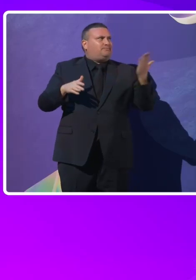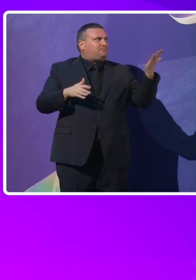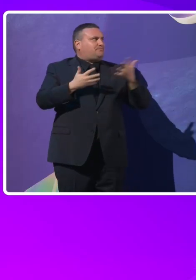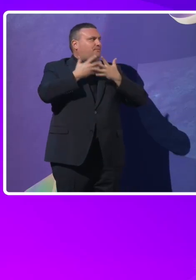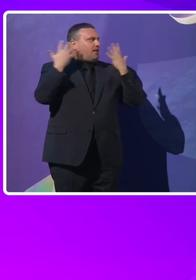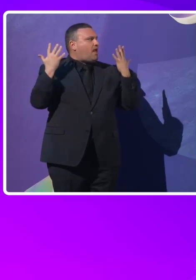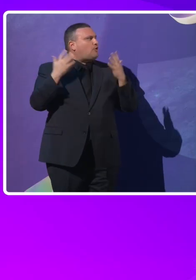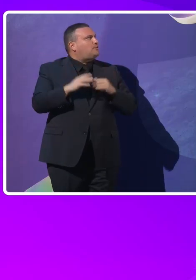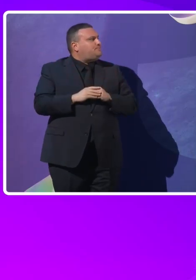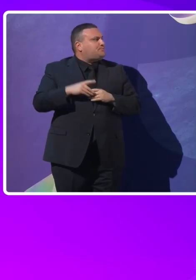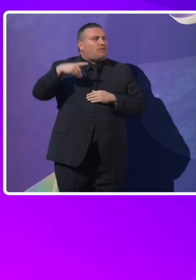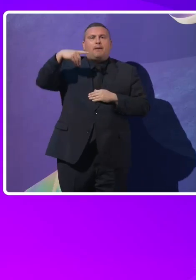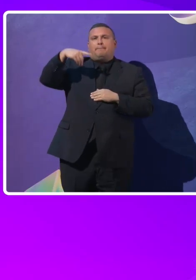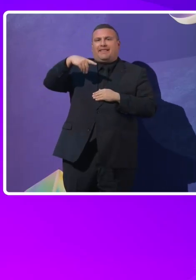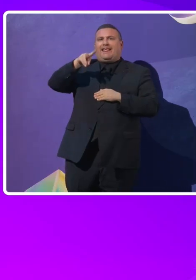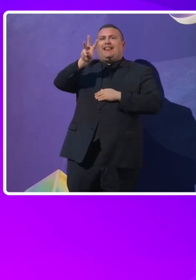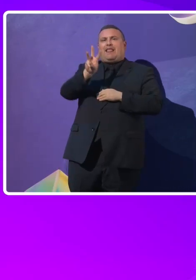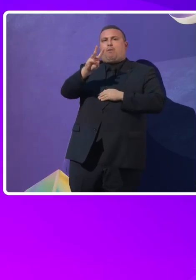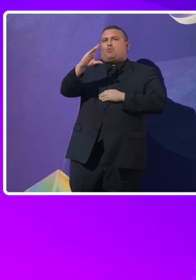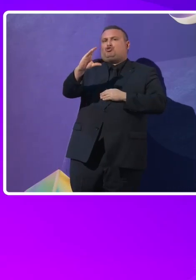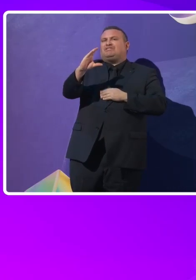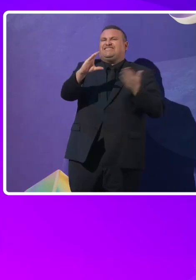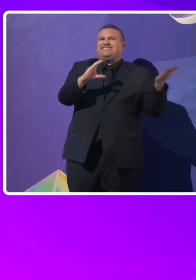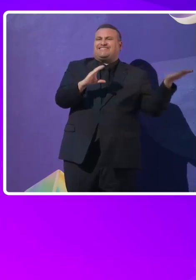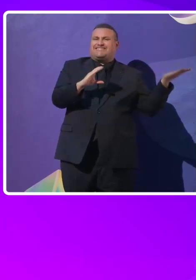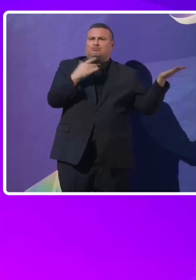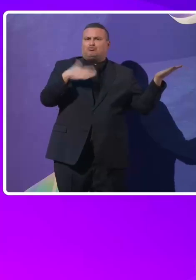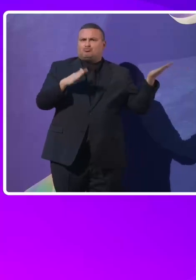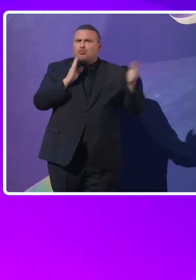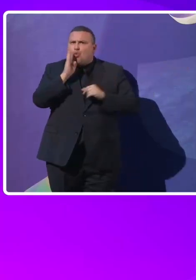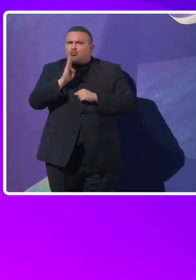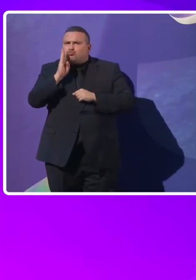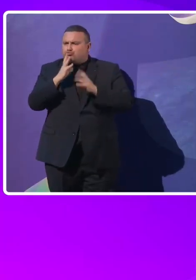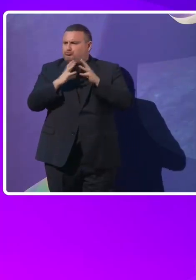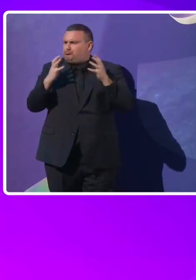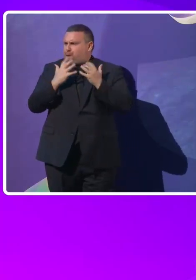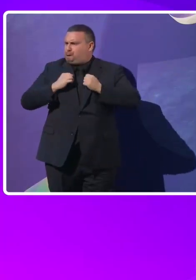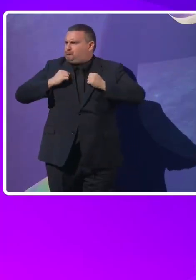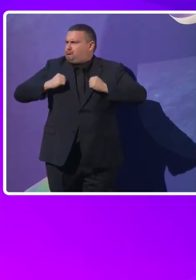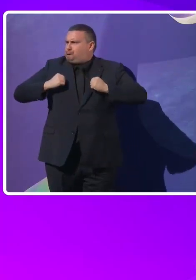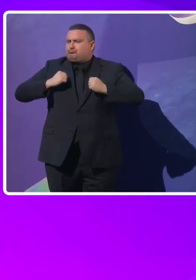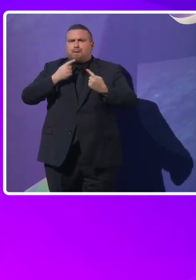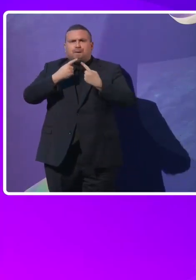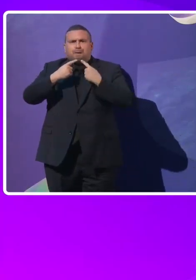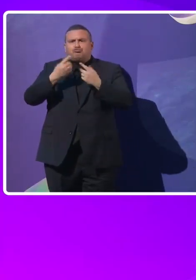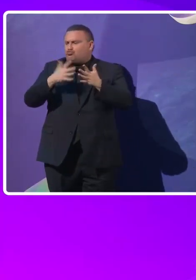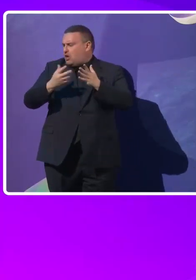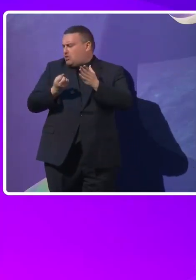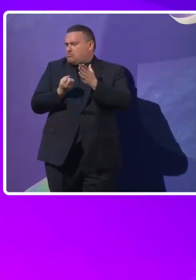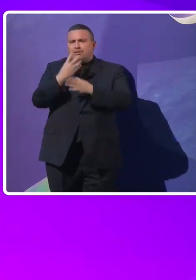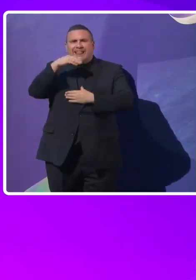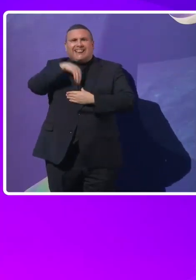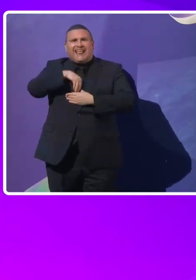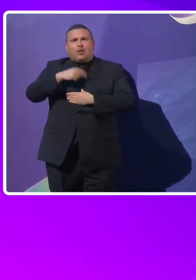una grande azienda di consulenza che ha creato un assistente al